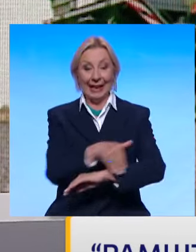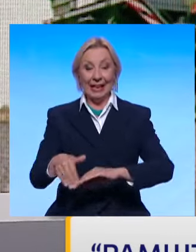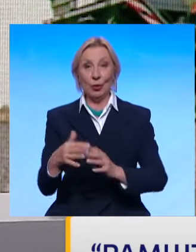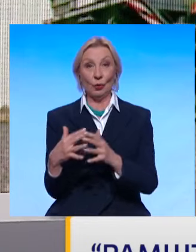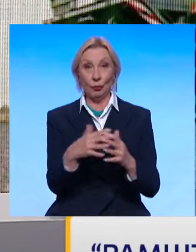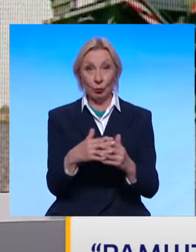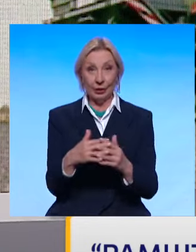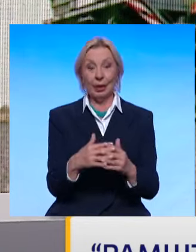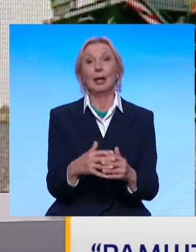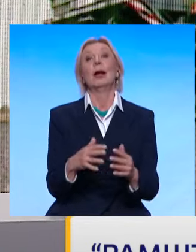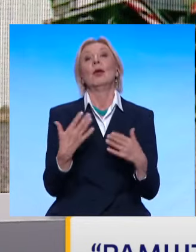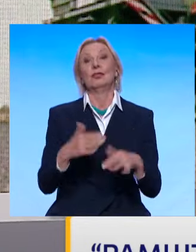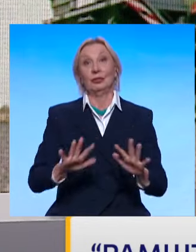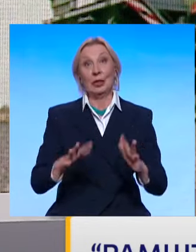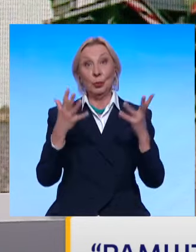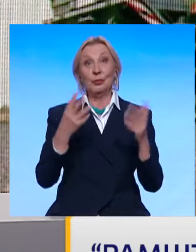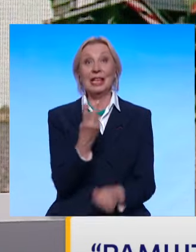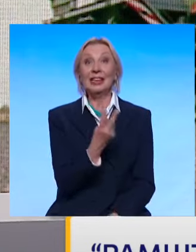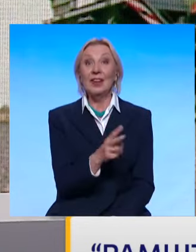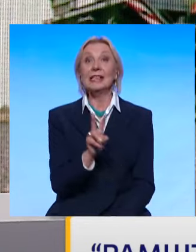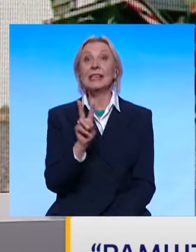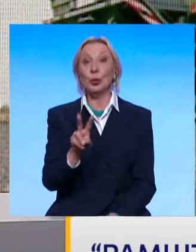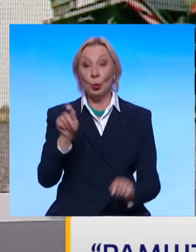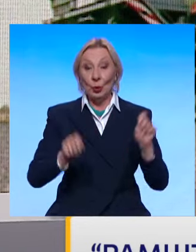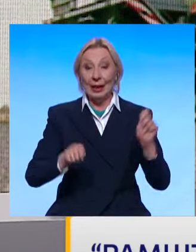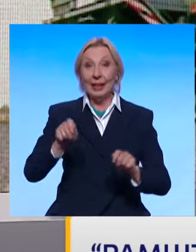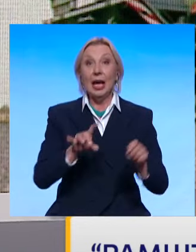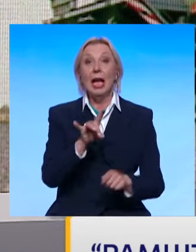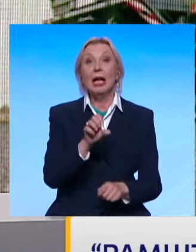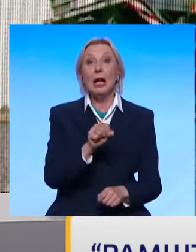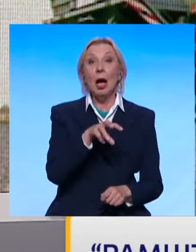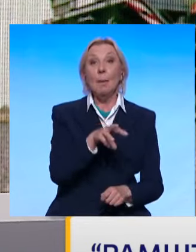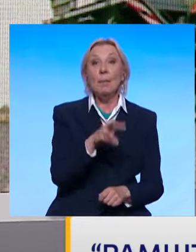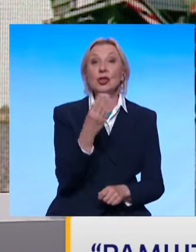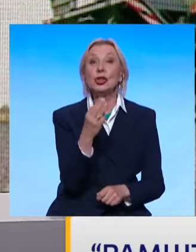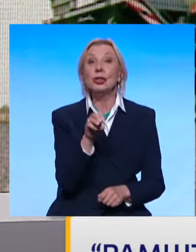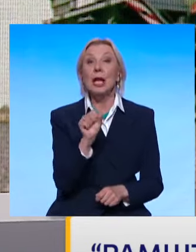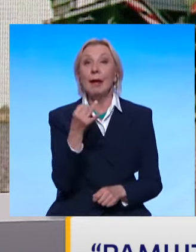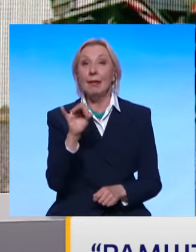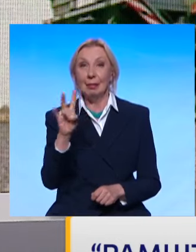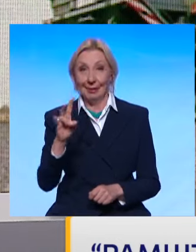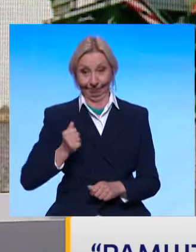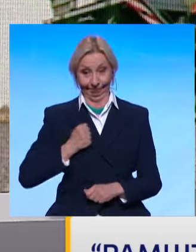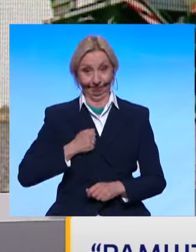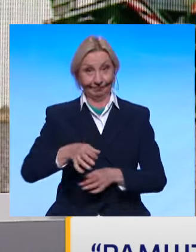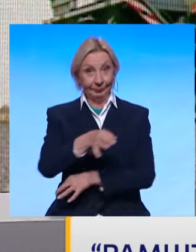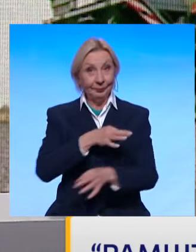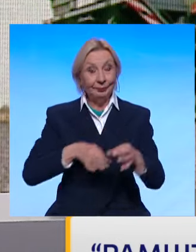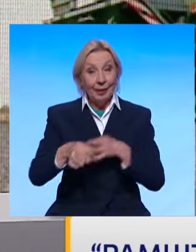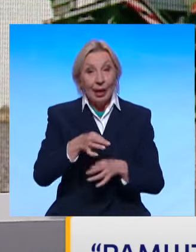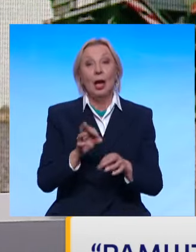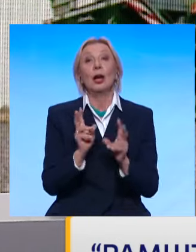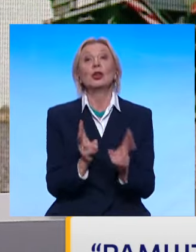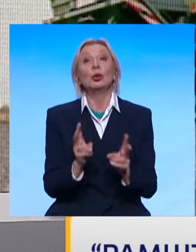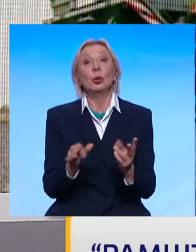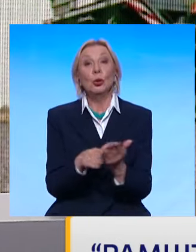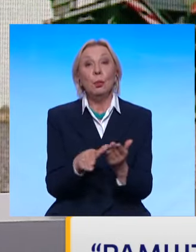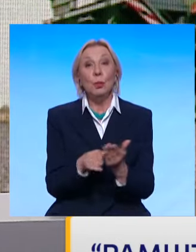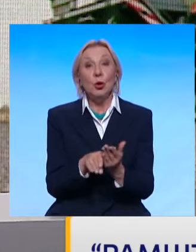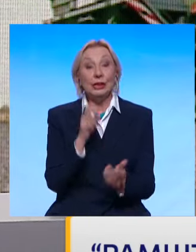відбувся 22-й «Рамштайн». То хто і чим допоможе Києву, окрім вже традиційних запевнень